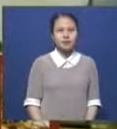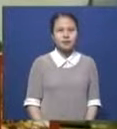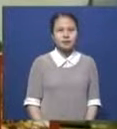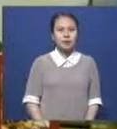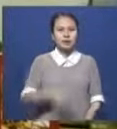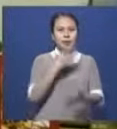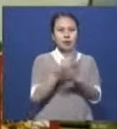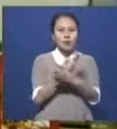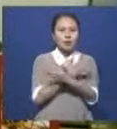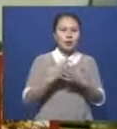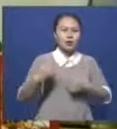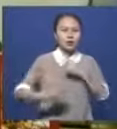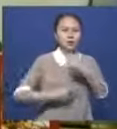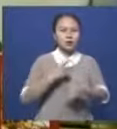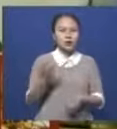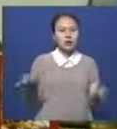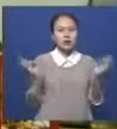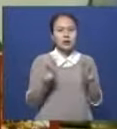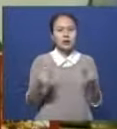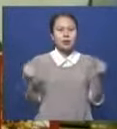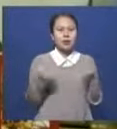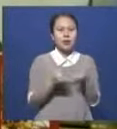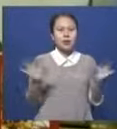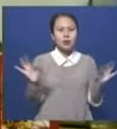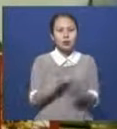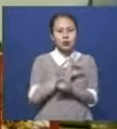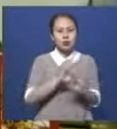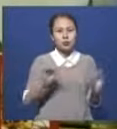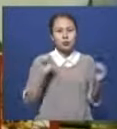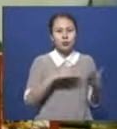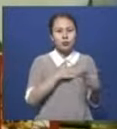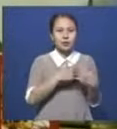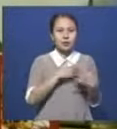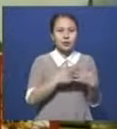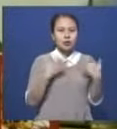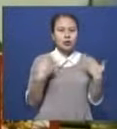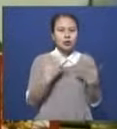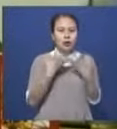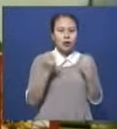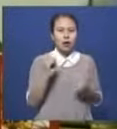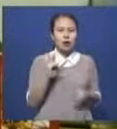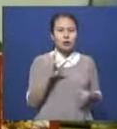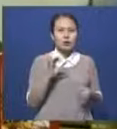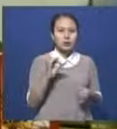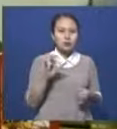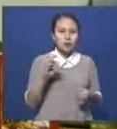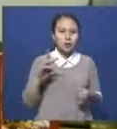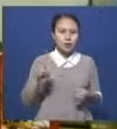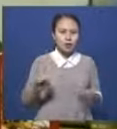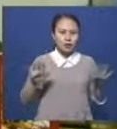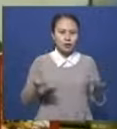Аспапты музыка мал шаруашылығымен айналысқан халықтың музыка мәдениетінде ғана қарқынды дамитыны бүгінгі таңда аксиомаға айналған.